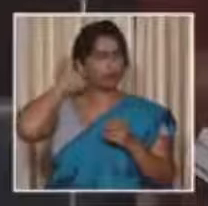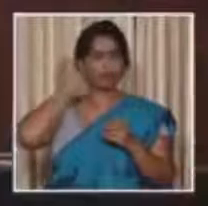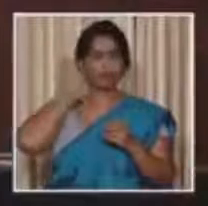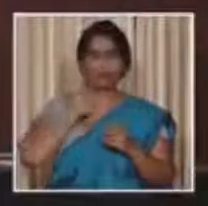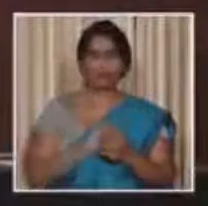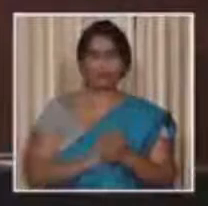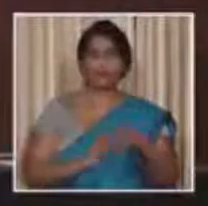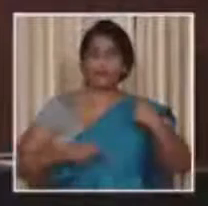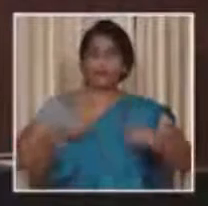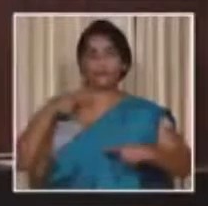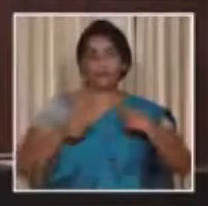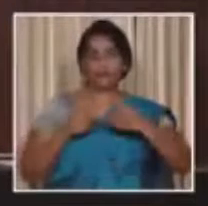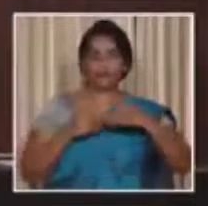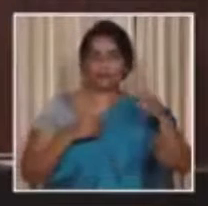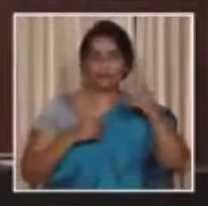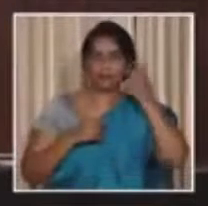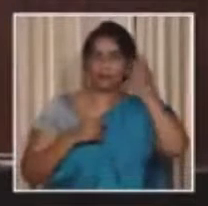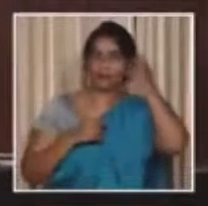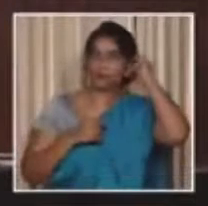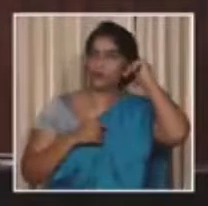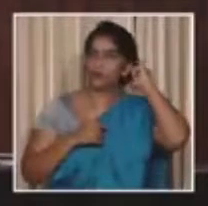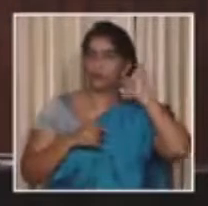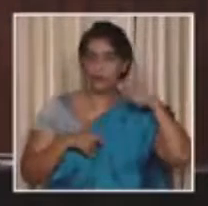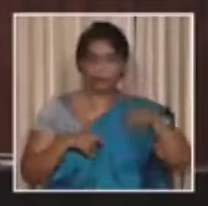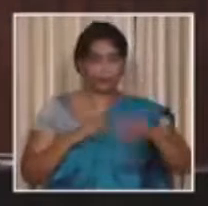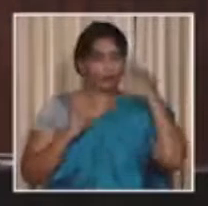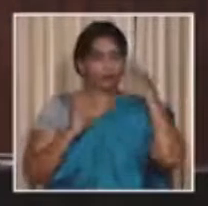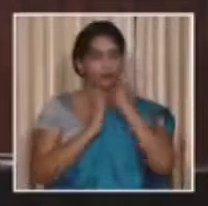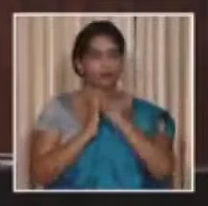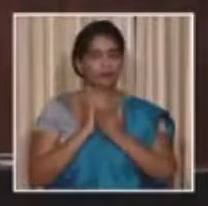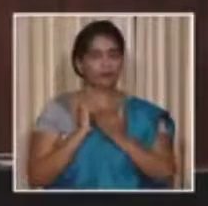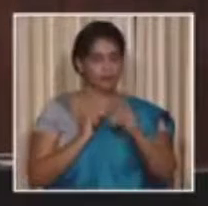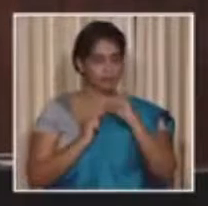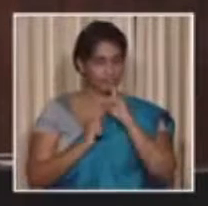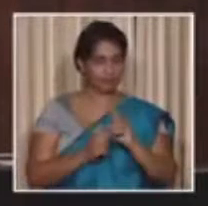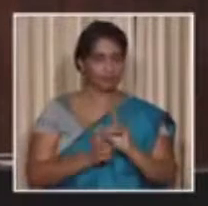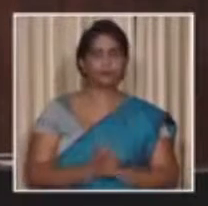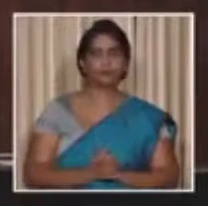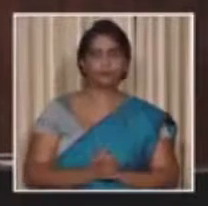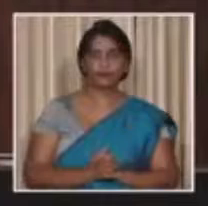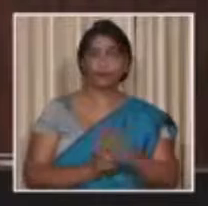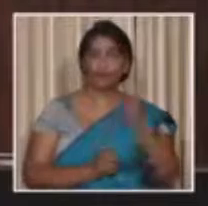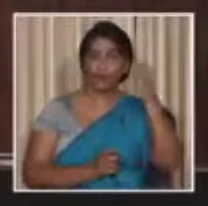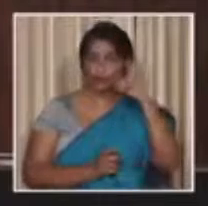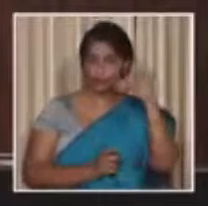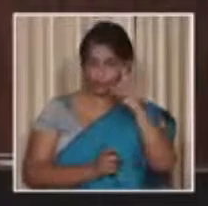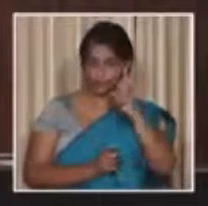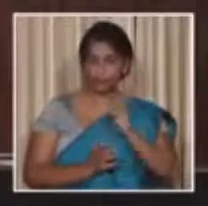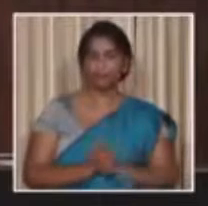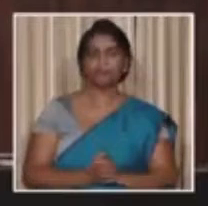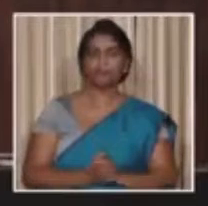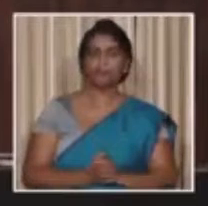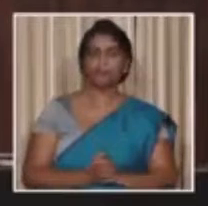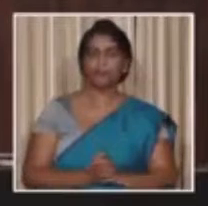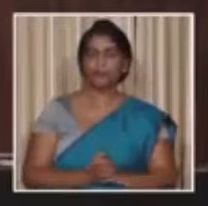විවාදයේදී එක් ගනිමු. දිනට යෝජනා පිළිබඳ දැන්වීම යෝජනා අංක 1. ඔව්.